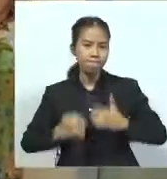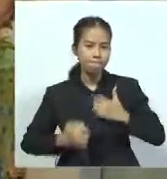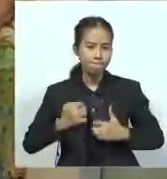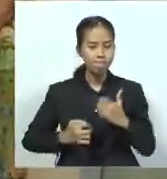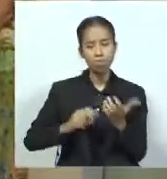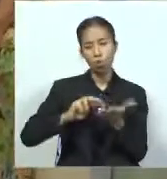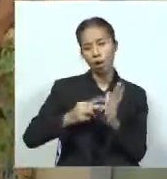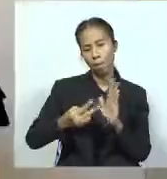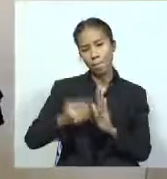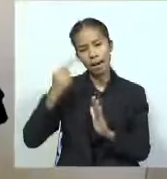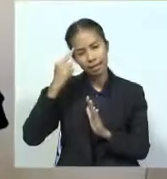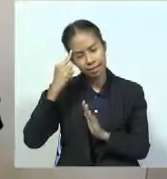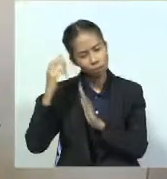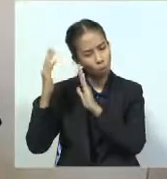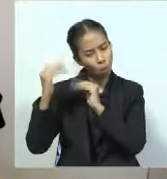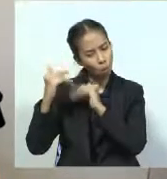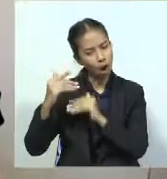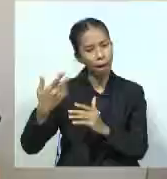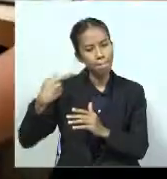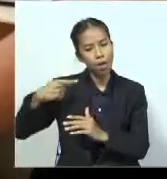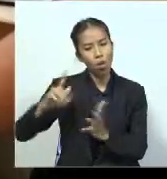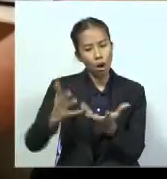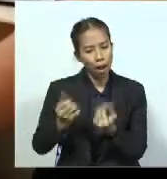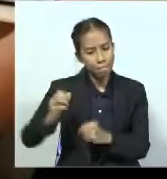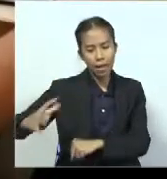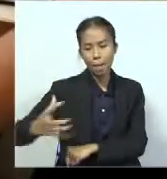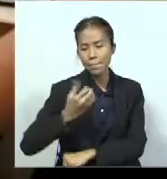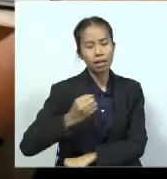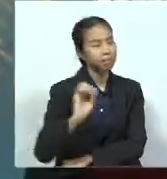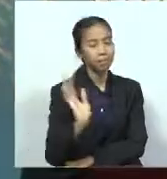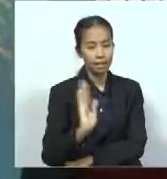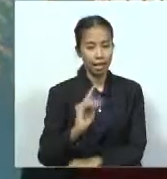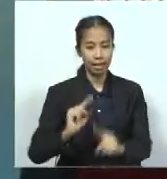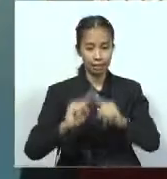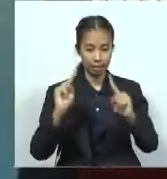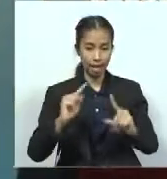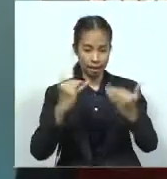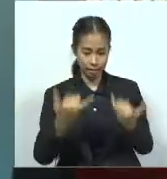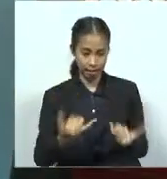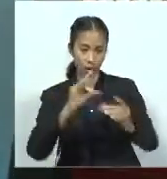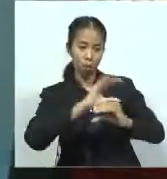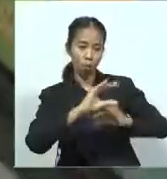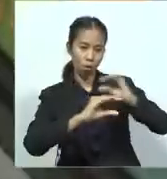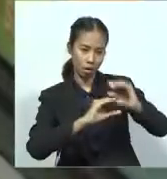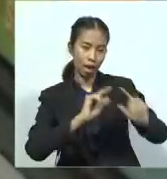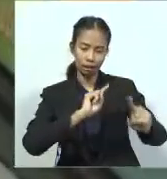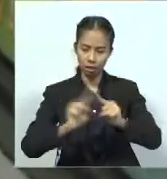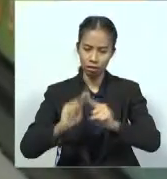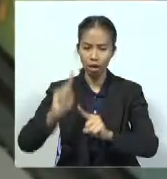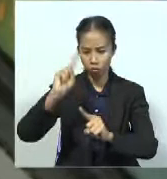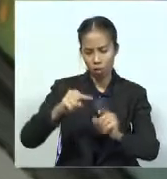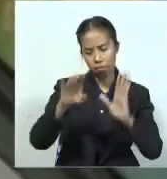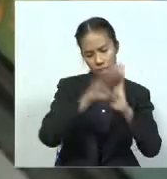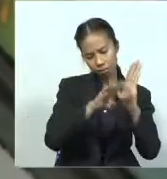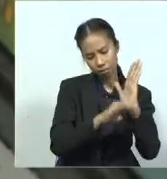ารัฐบาลทำเพื่อหวังผลทางการเมืองซึ่งกว่าจะผ่านมาตรการโครงการแต่ละอย่างต้องผ่านการพิจารณาตาม